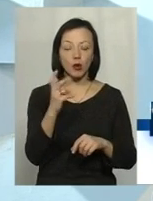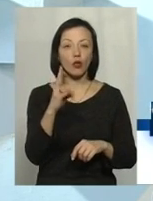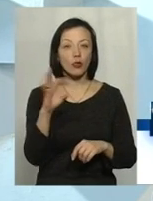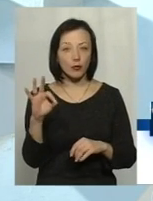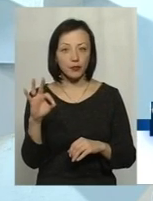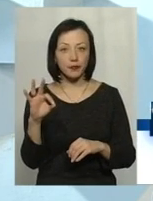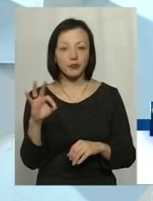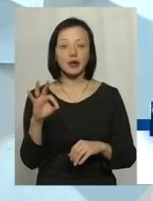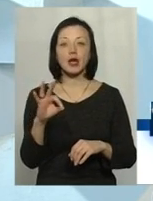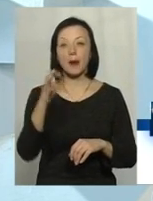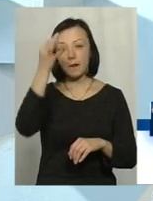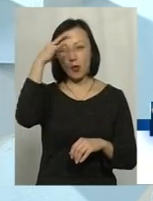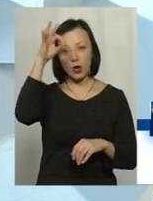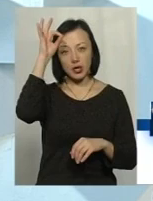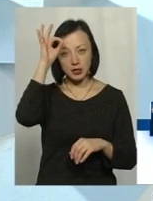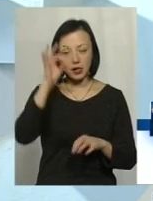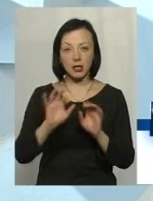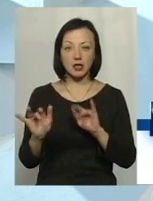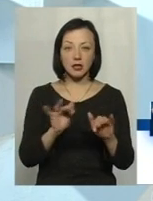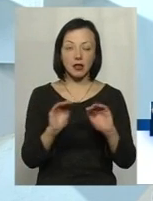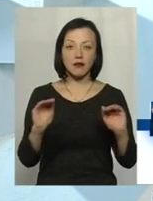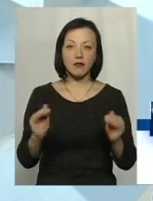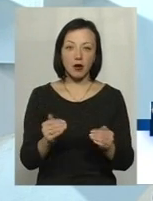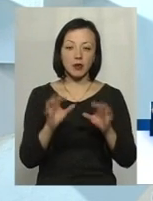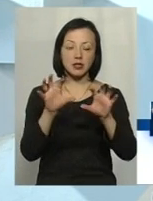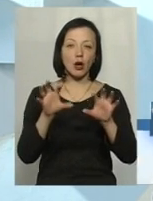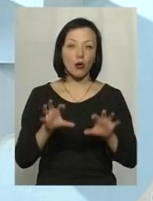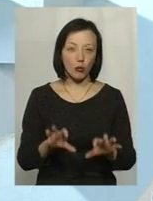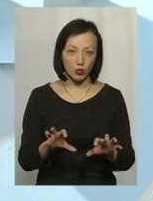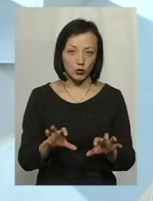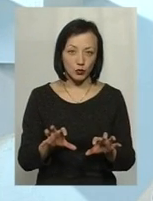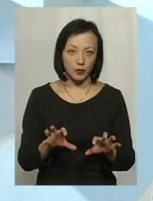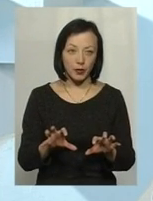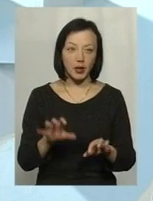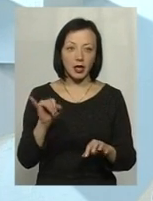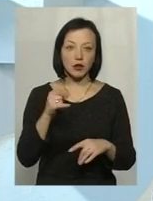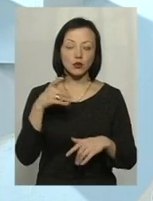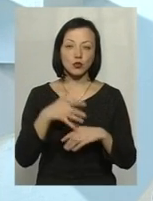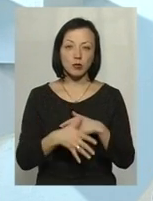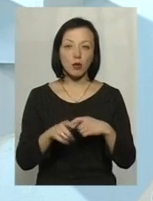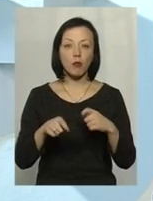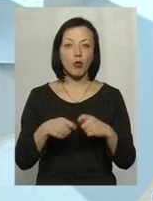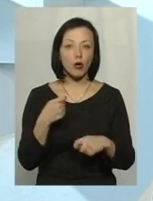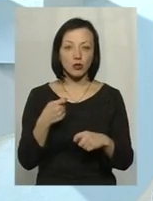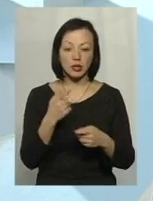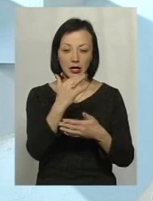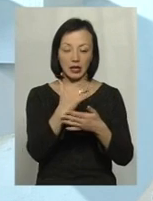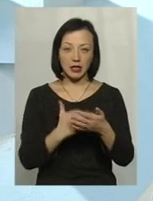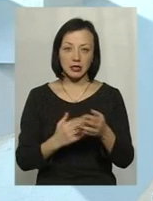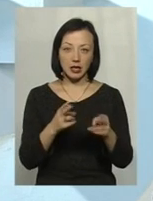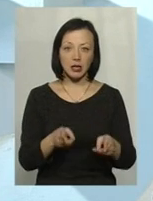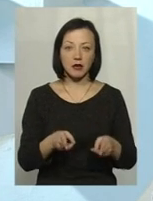тим поліція діяла в рамках діючого законодавства. І зрозуміло, що порушено низка